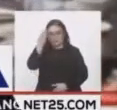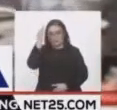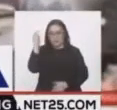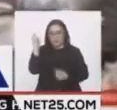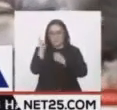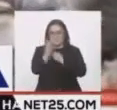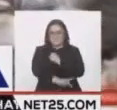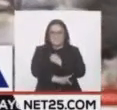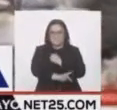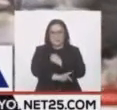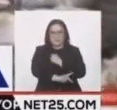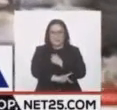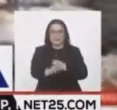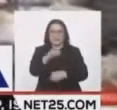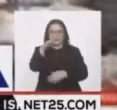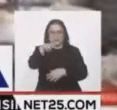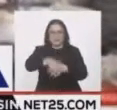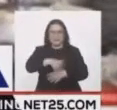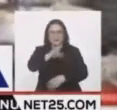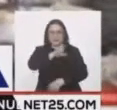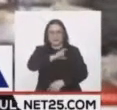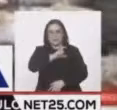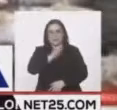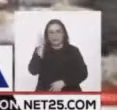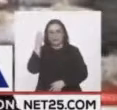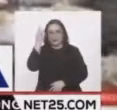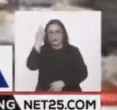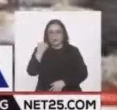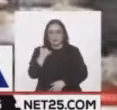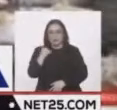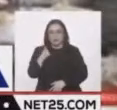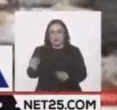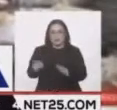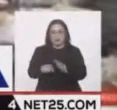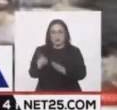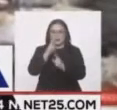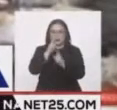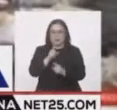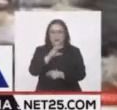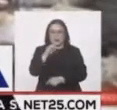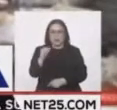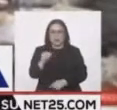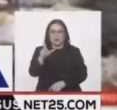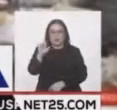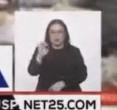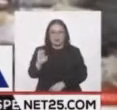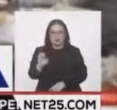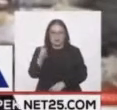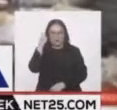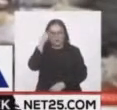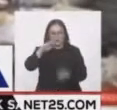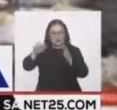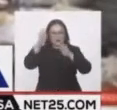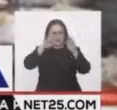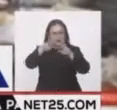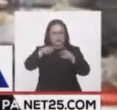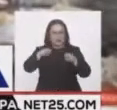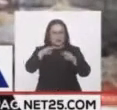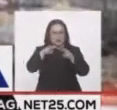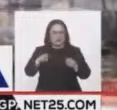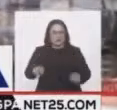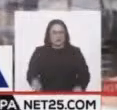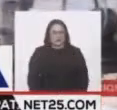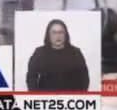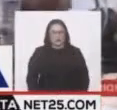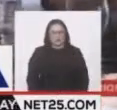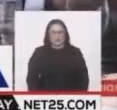maraming contemp at nagpakulong sa mga pulis dahil sa pag-iwas na sumagot at pagsisinungaling sa mga isyong iniimbestigahan ng kanyang